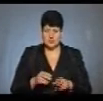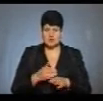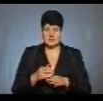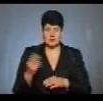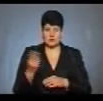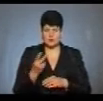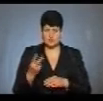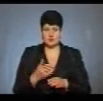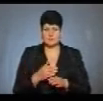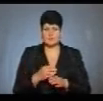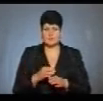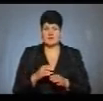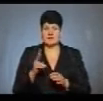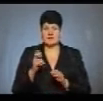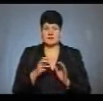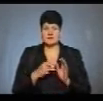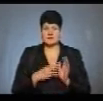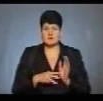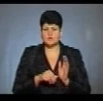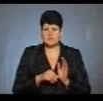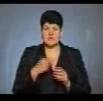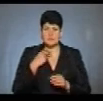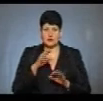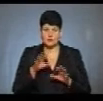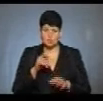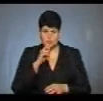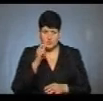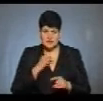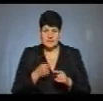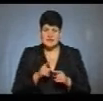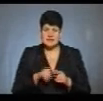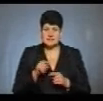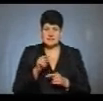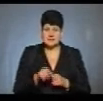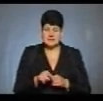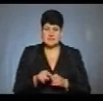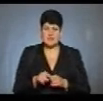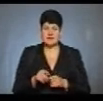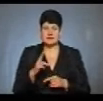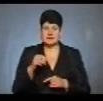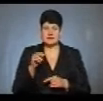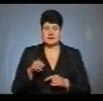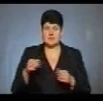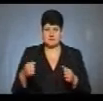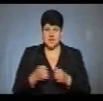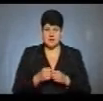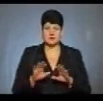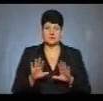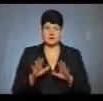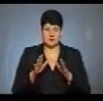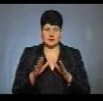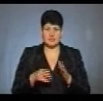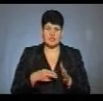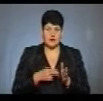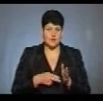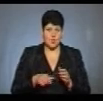частиною 2 статті 276 Кримінального кодексу України. Це, власне, дорожньо-транспортна пригода, що трапилася на